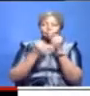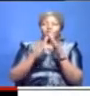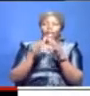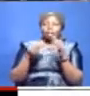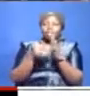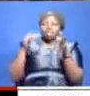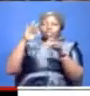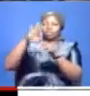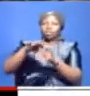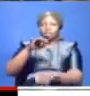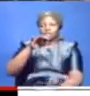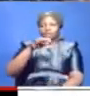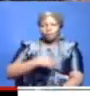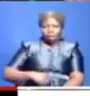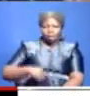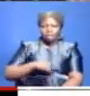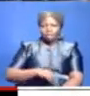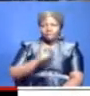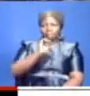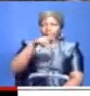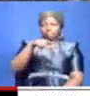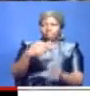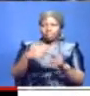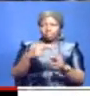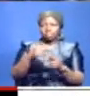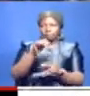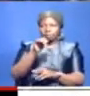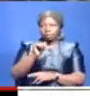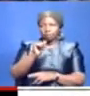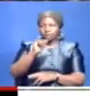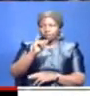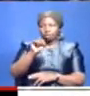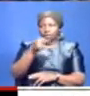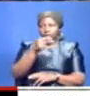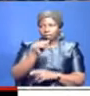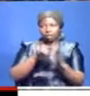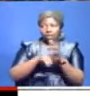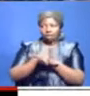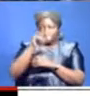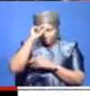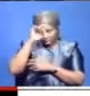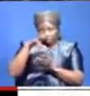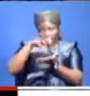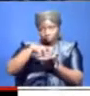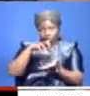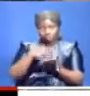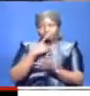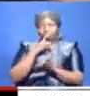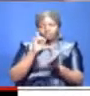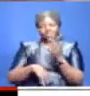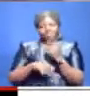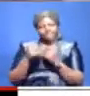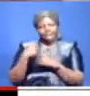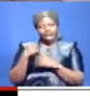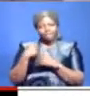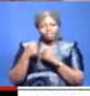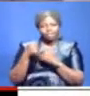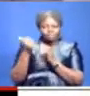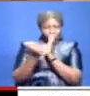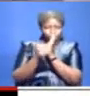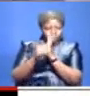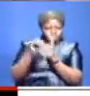Jumwa in the Kilifi gubernatorial race over what they term as controversy surrounding her degree credentials. Mtu